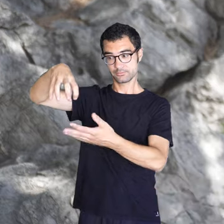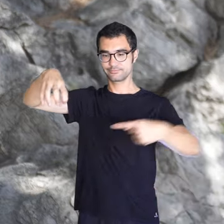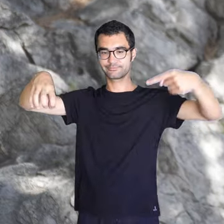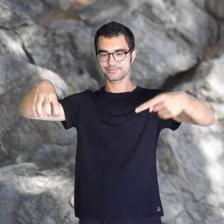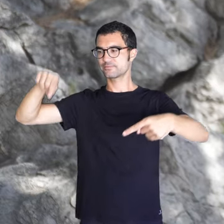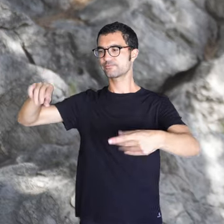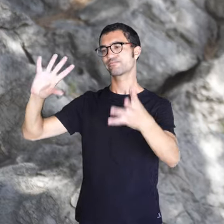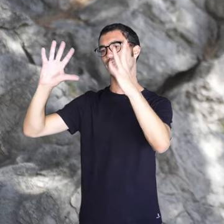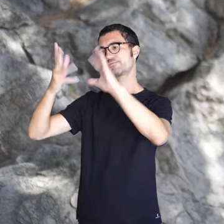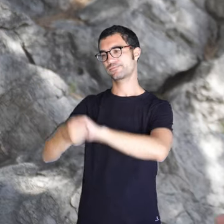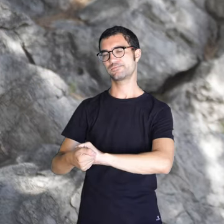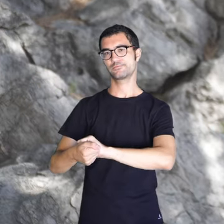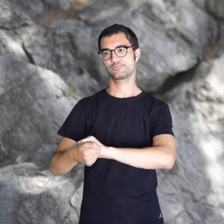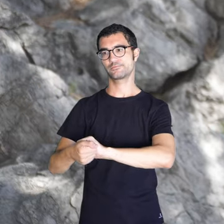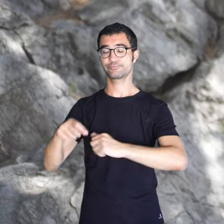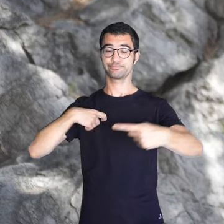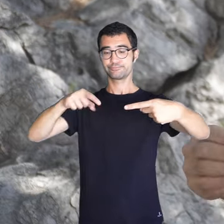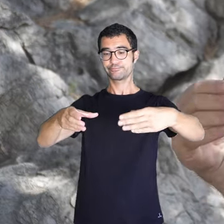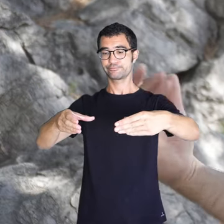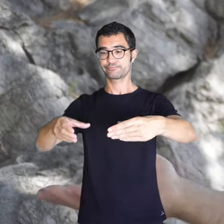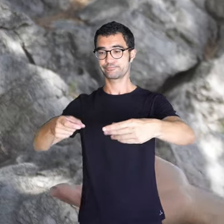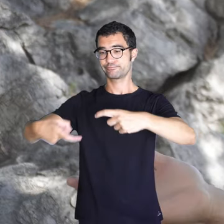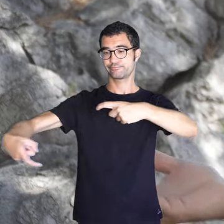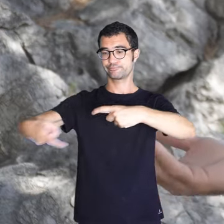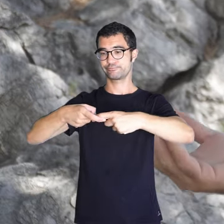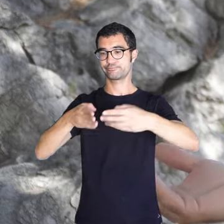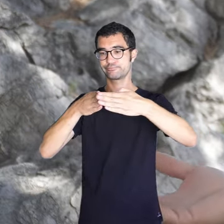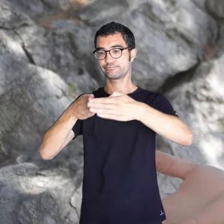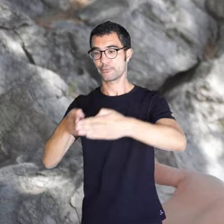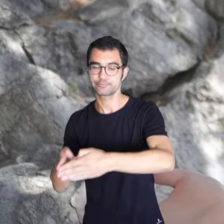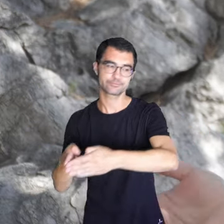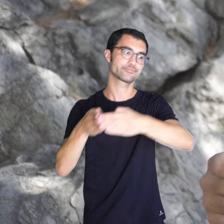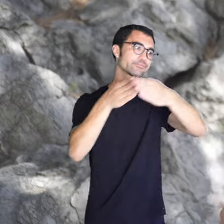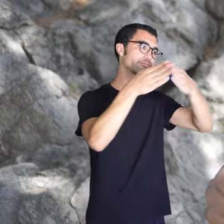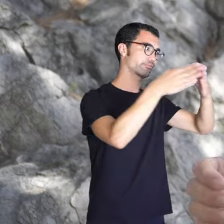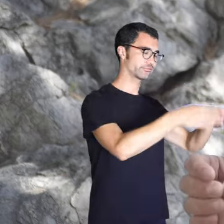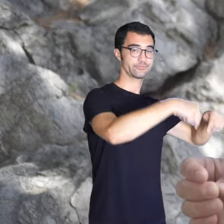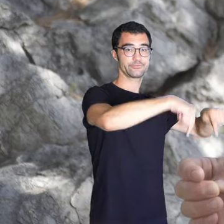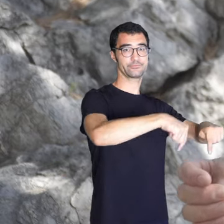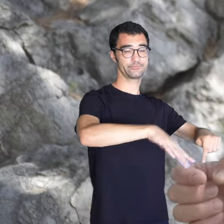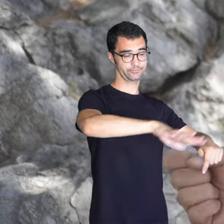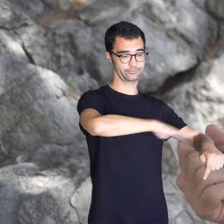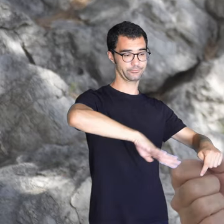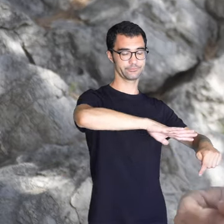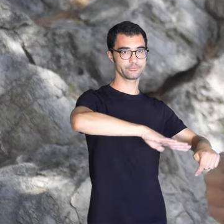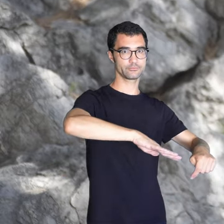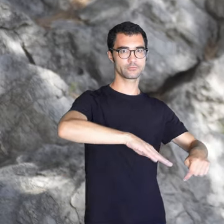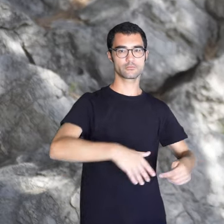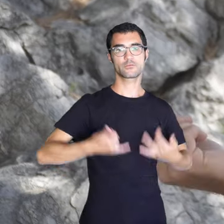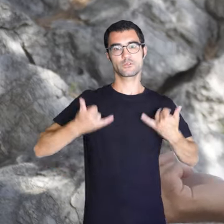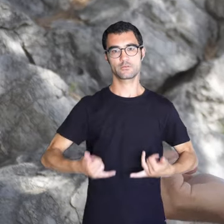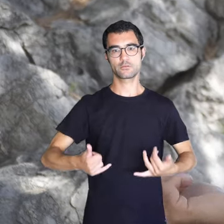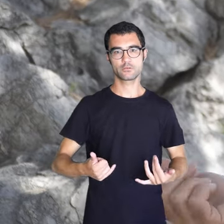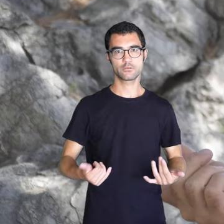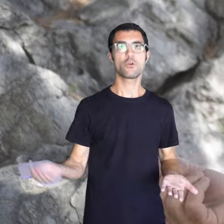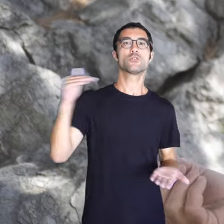La varen tomar. D'allà no varen moure una micona més cap aquí on som. I ara finalment ens hem mogut